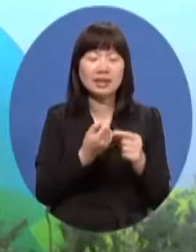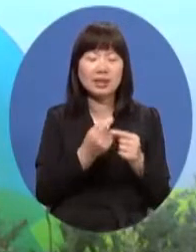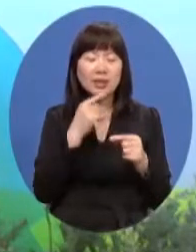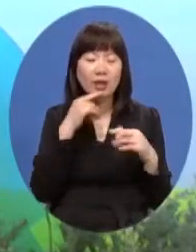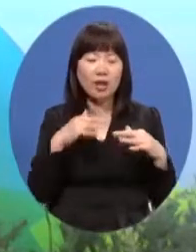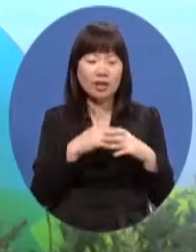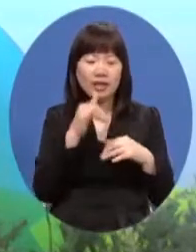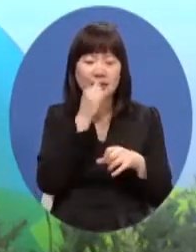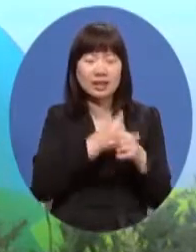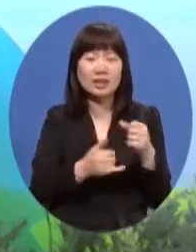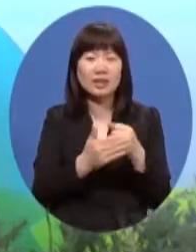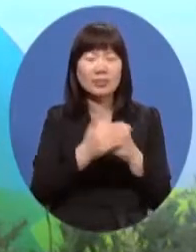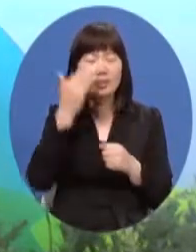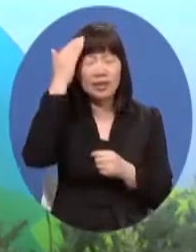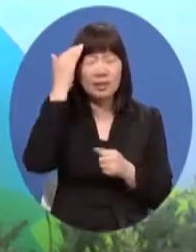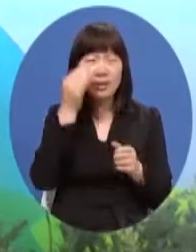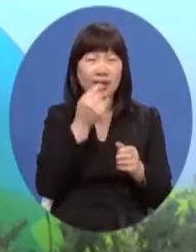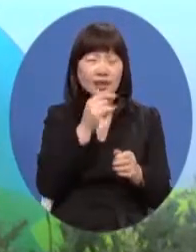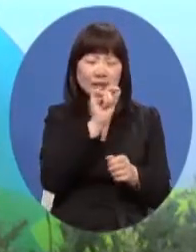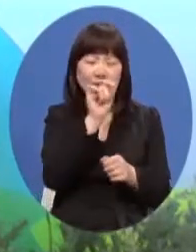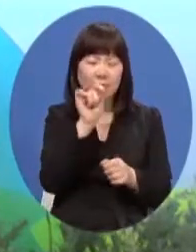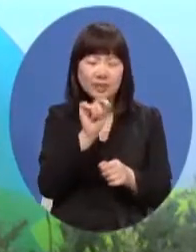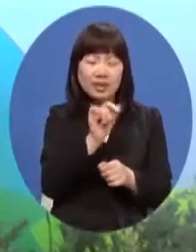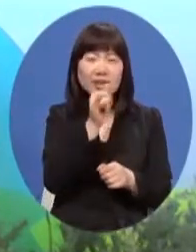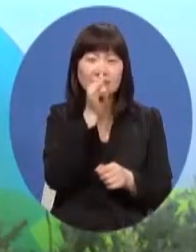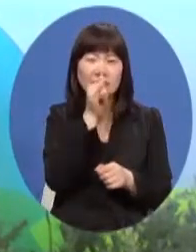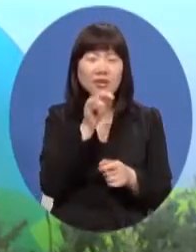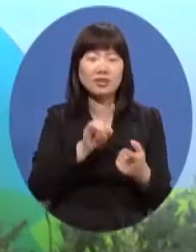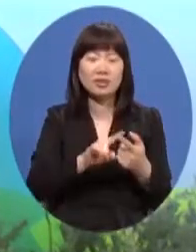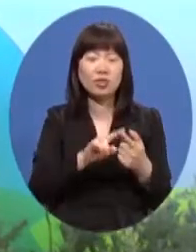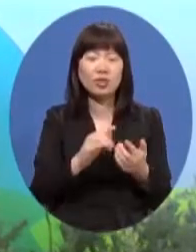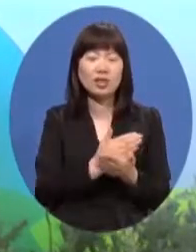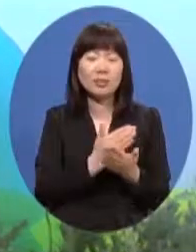있기 때문에 네. 까맣게 점들이 보여요. 네네. 그래서 그걸로 감별을 할 수 있습니다.